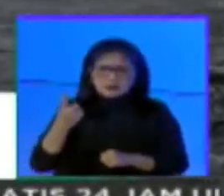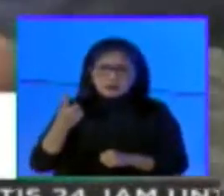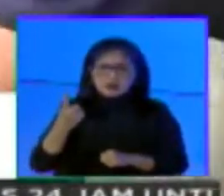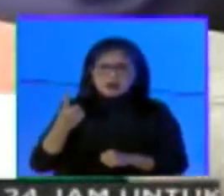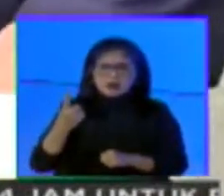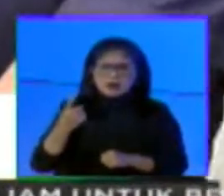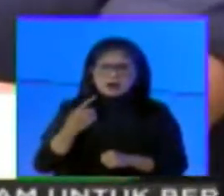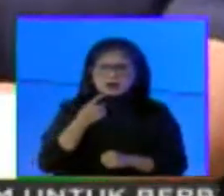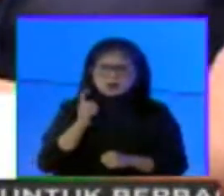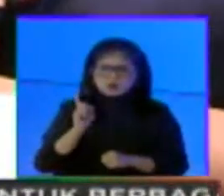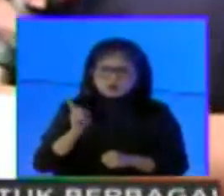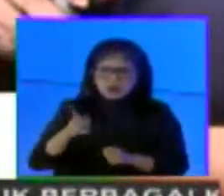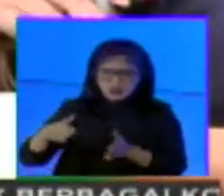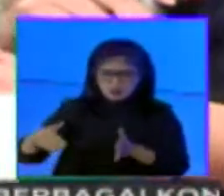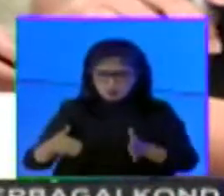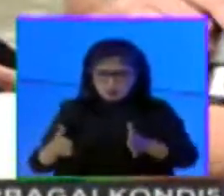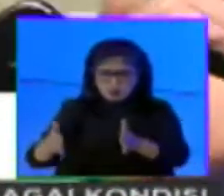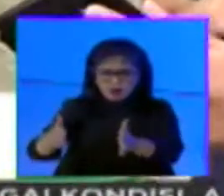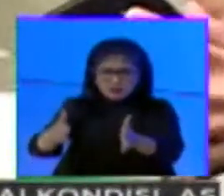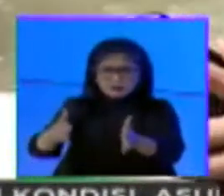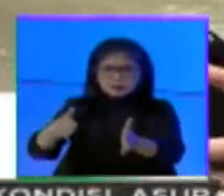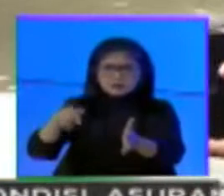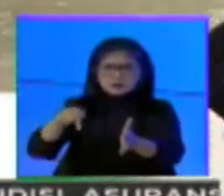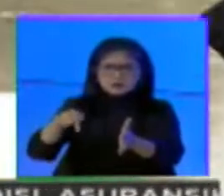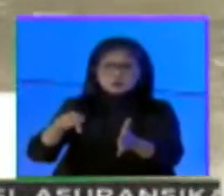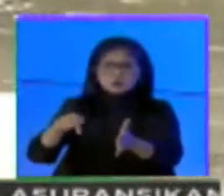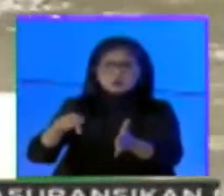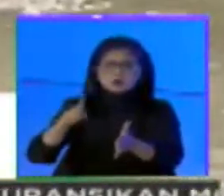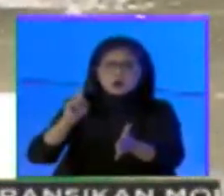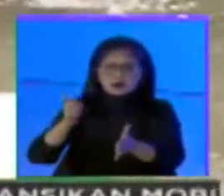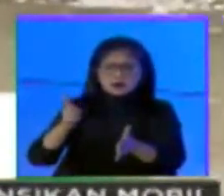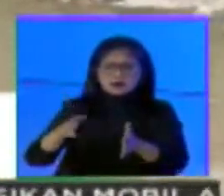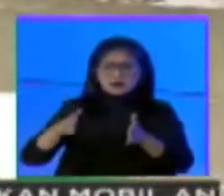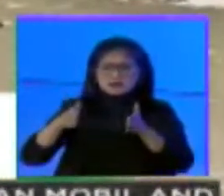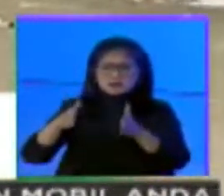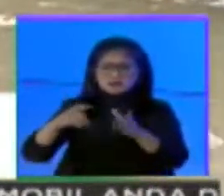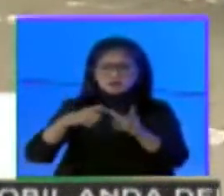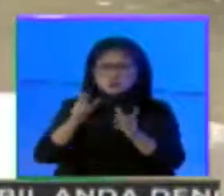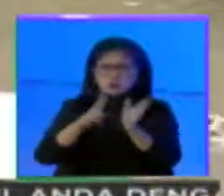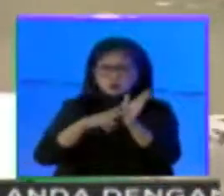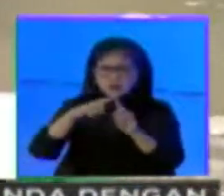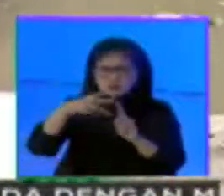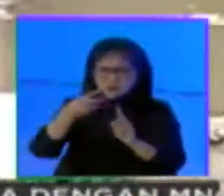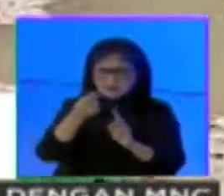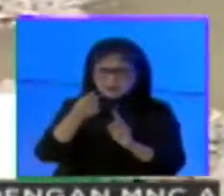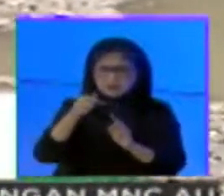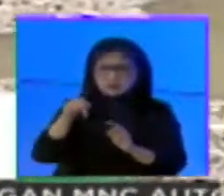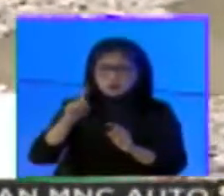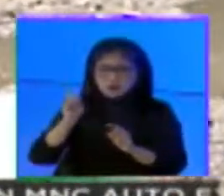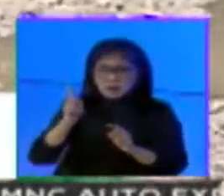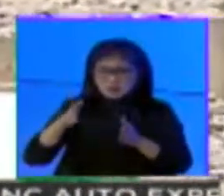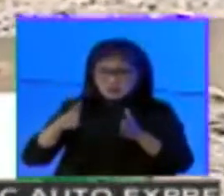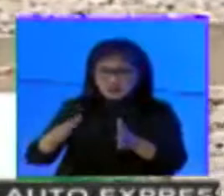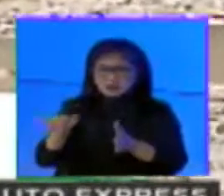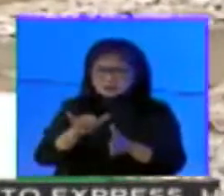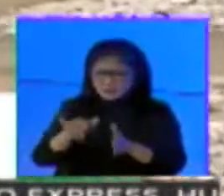aliran ataupun saluran air. Dari depan saya ini ada Kali Sunter, di mana kedua aliran sungai ini sudah sama tingginya dengan